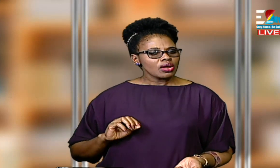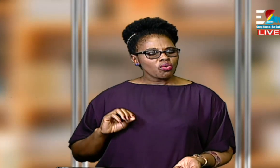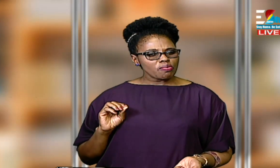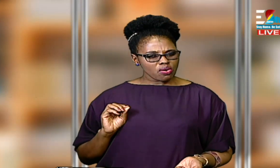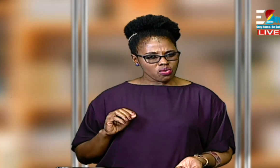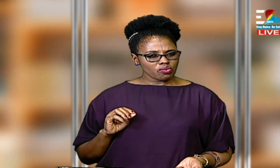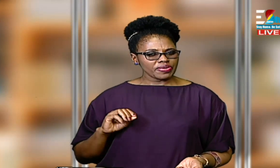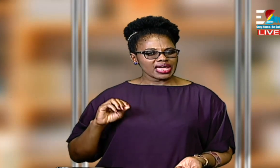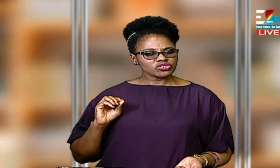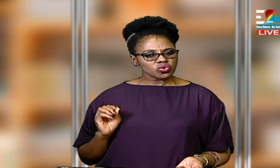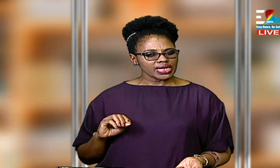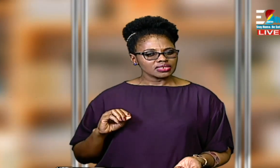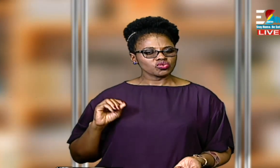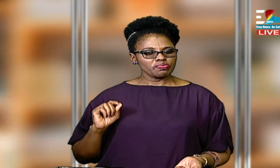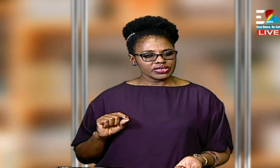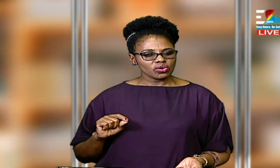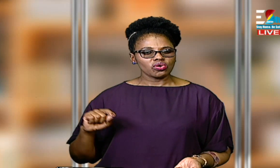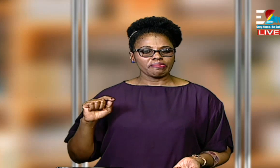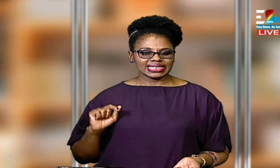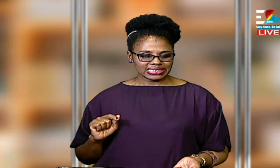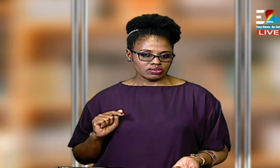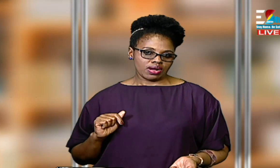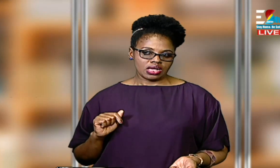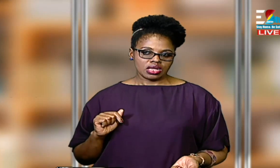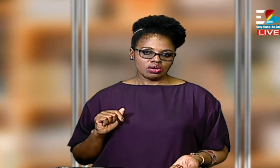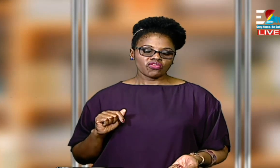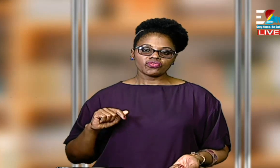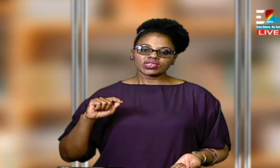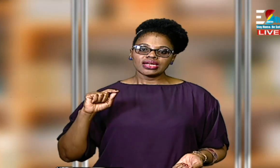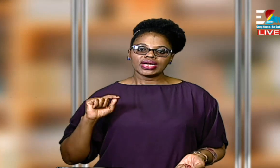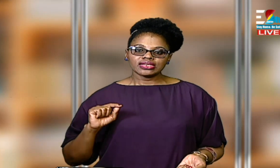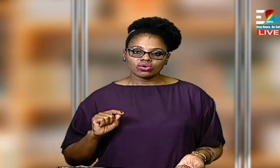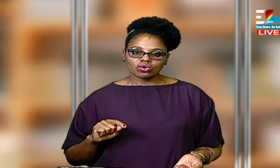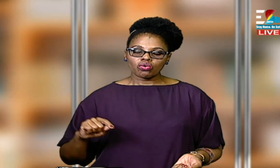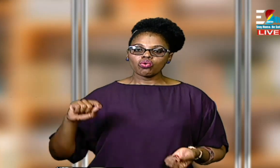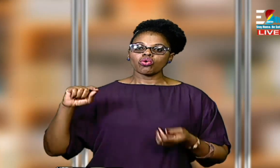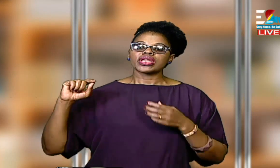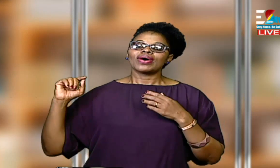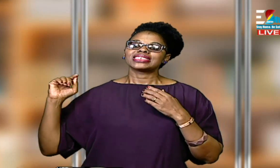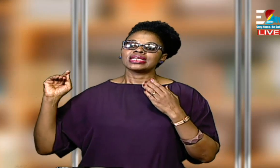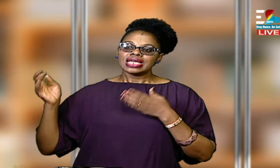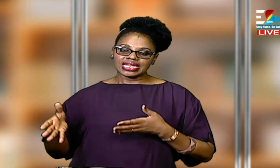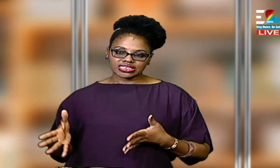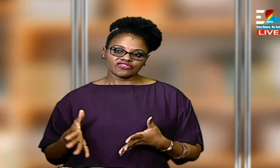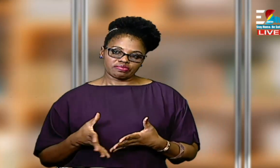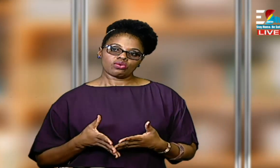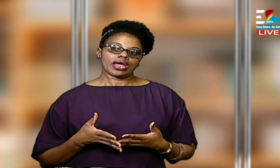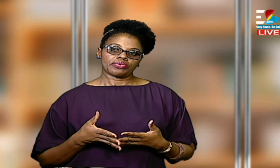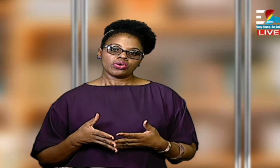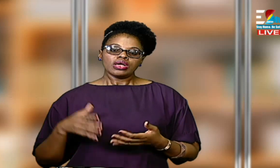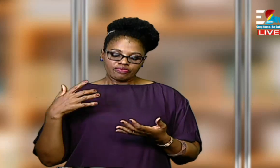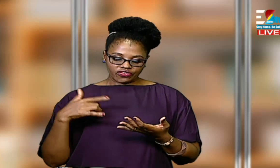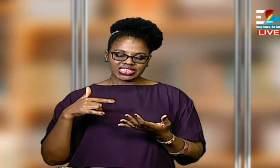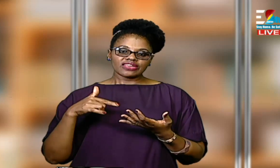ukuthi ngumuphi emshweni sobito longumentiwa. Ufuna uqale wathi loko kungona wathi